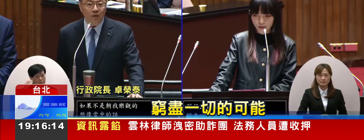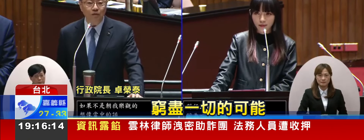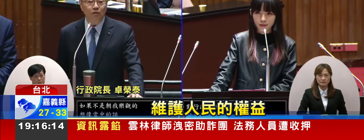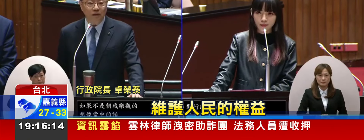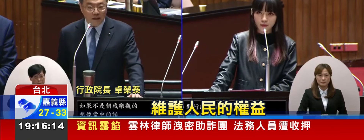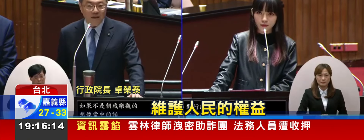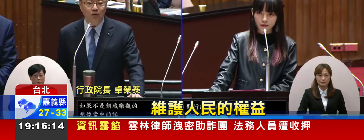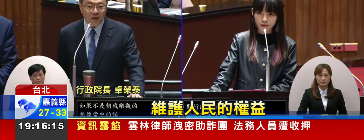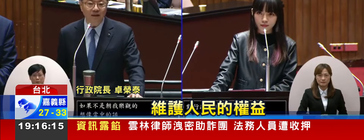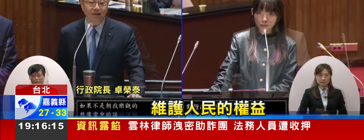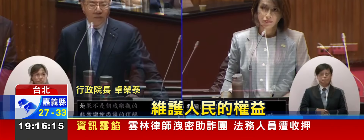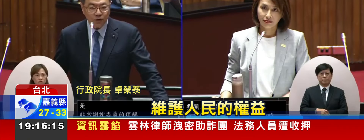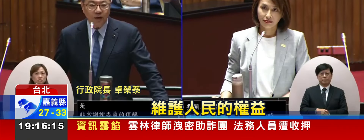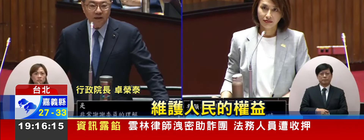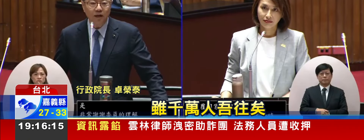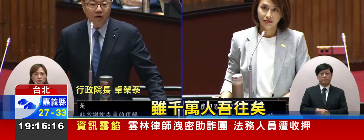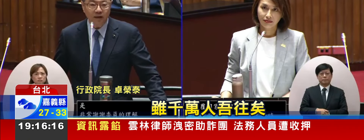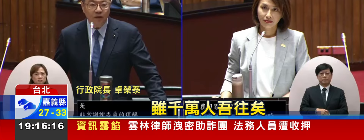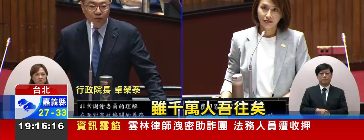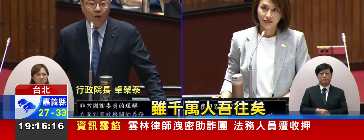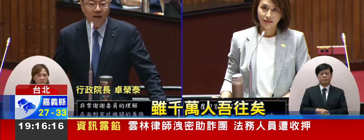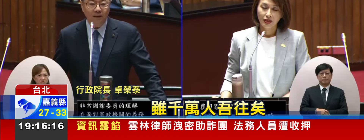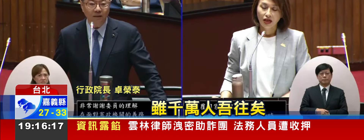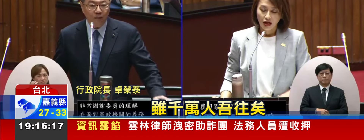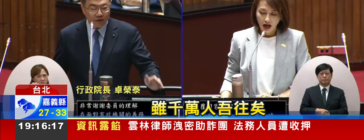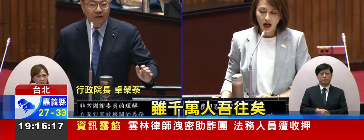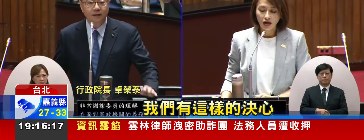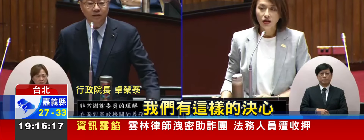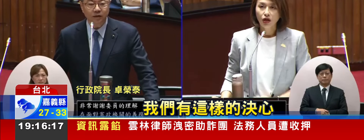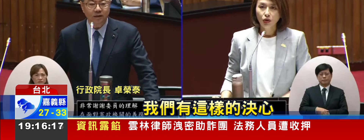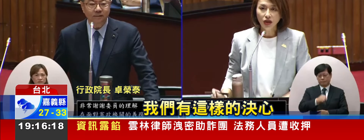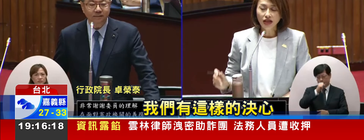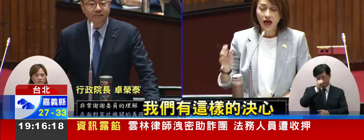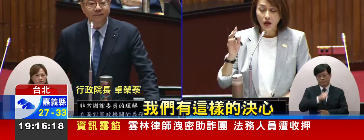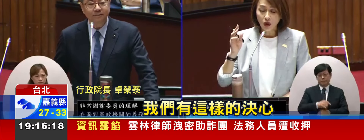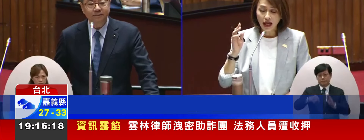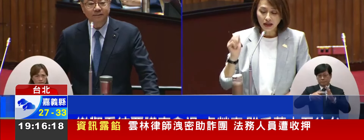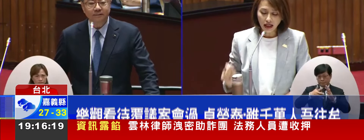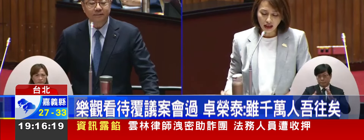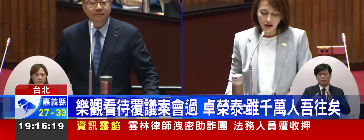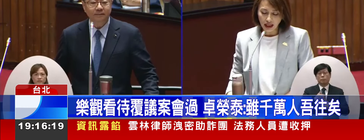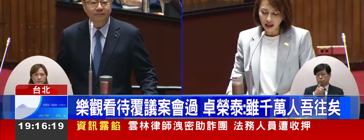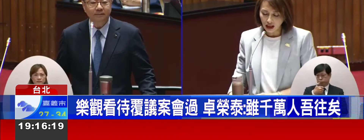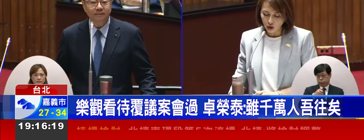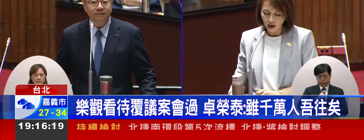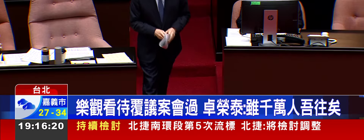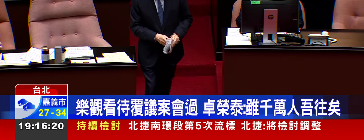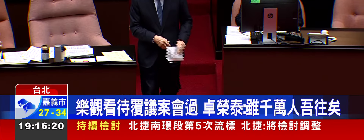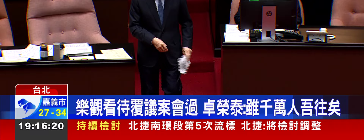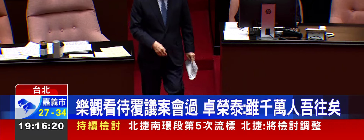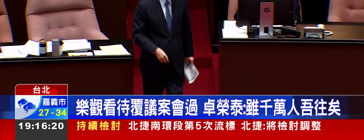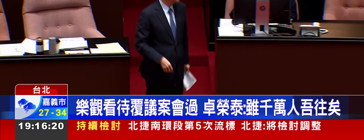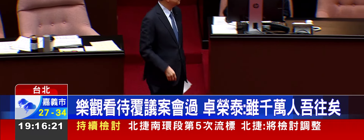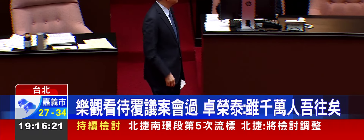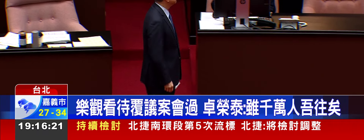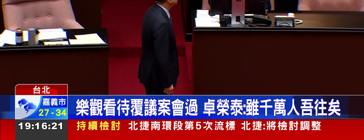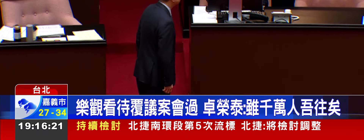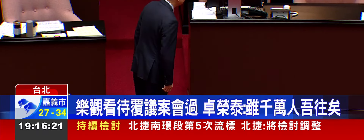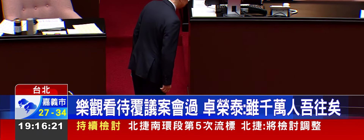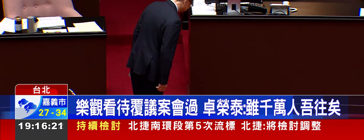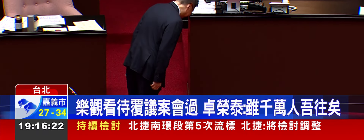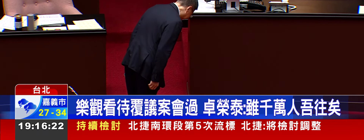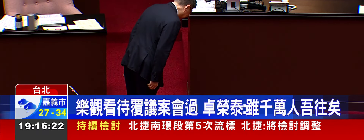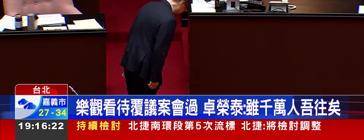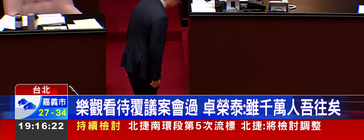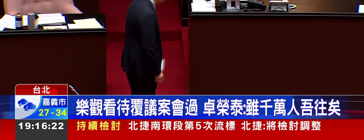能维护人民的权益，虽千万人吾往矣，我们有这样的决心。 为复议案没过做好最坏打算了吗？行政院长卓荣